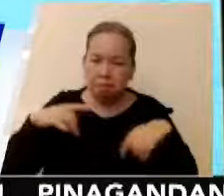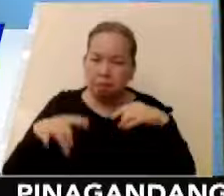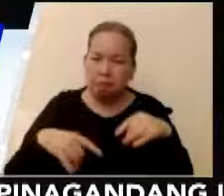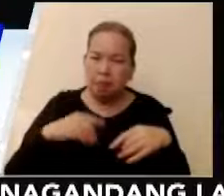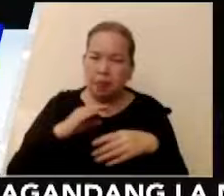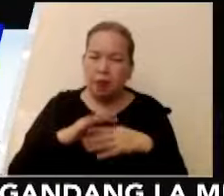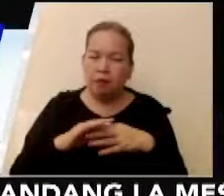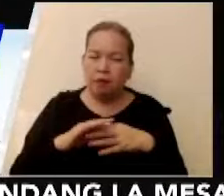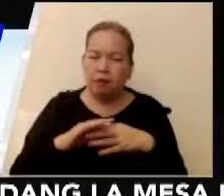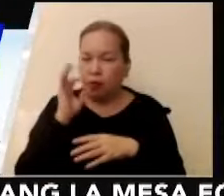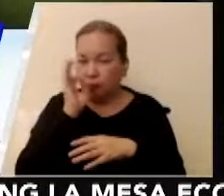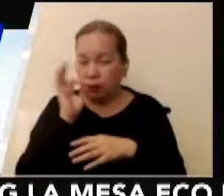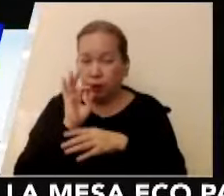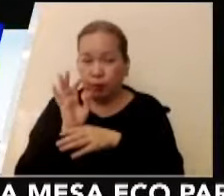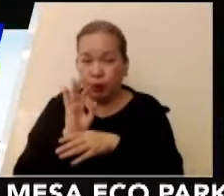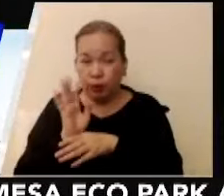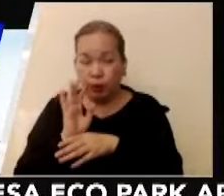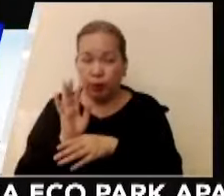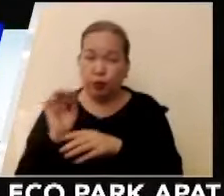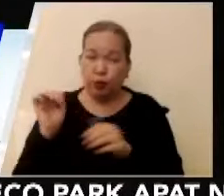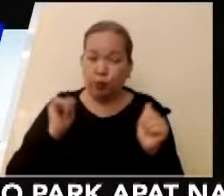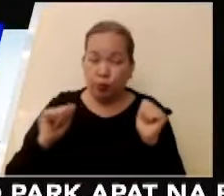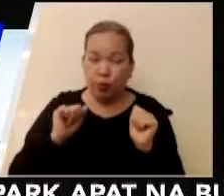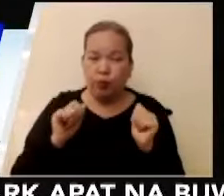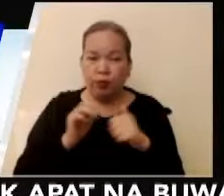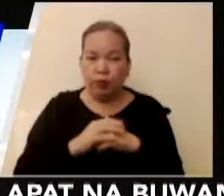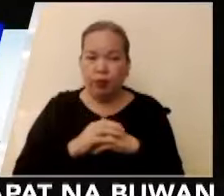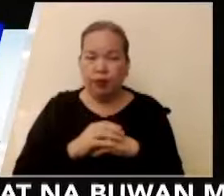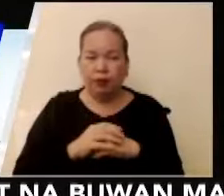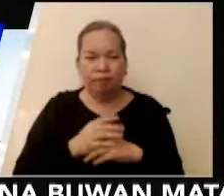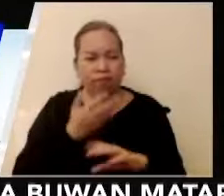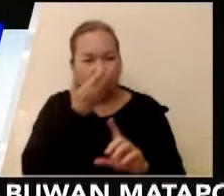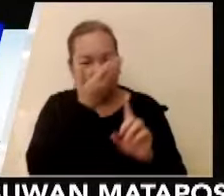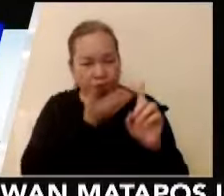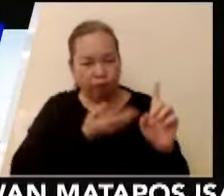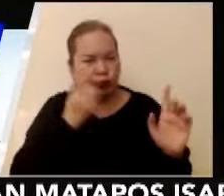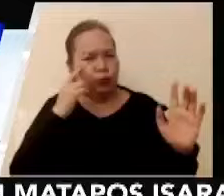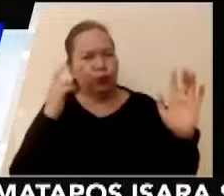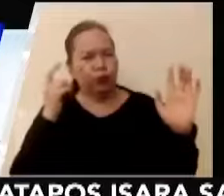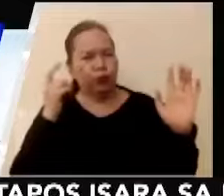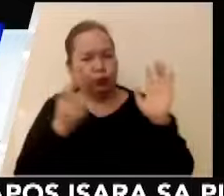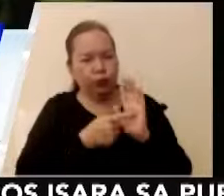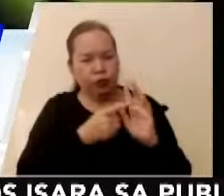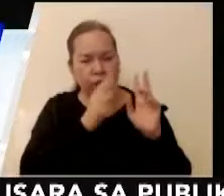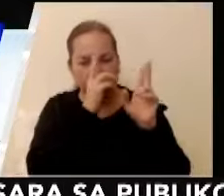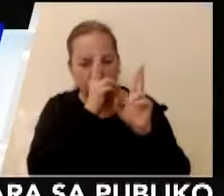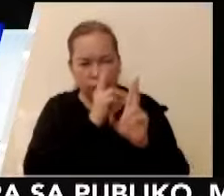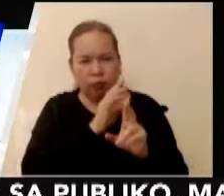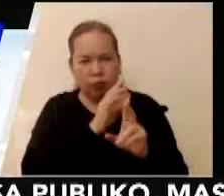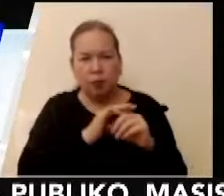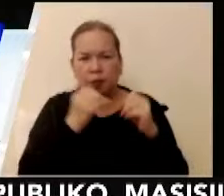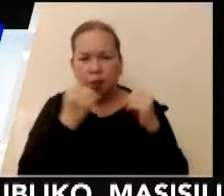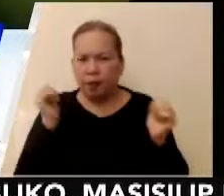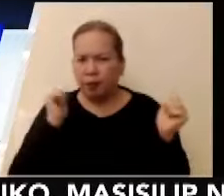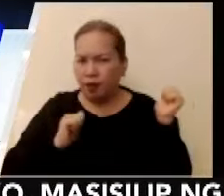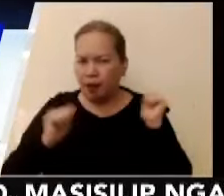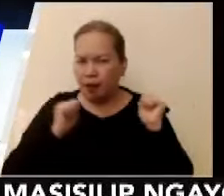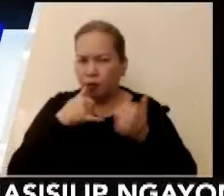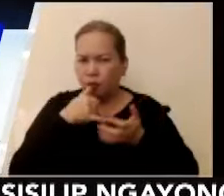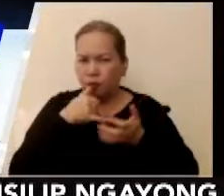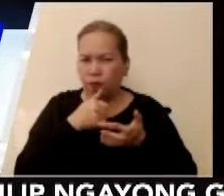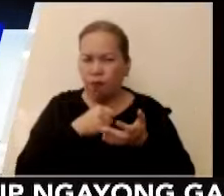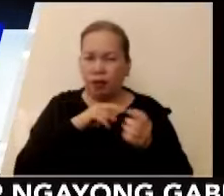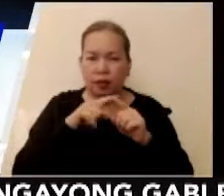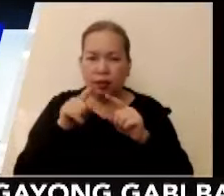industry. Kinikilala siya bilang isa sa may pinakamaraming awards sa pag-arte mula sa mga pelikulang